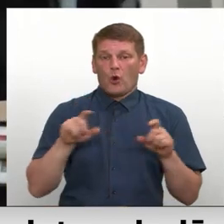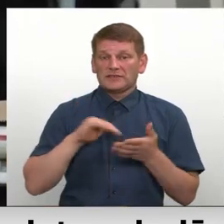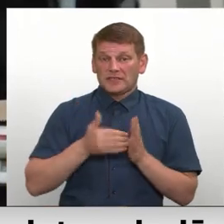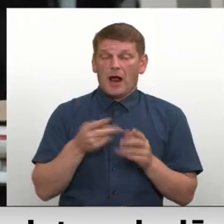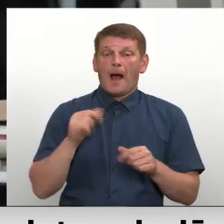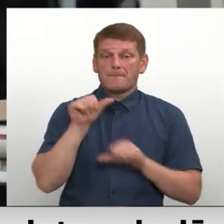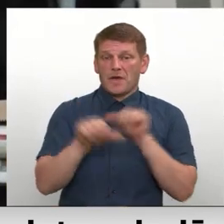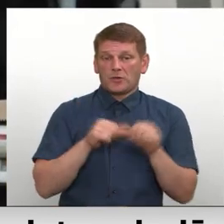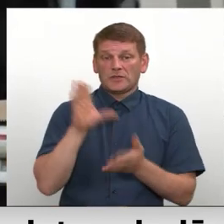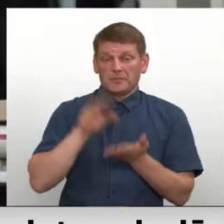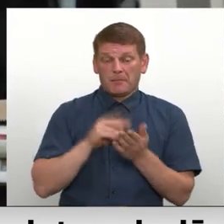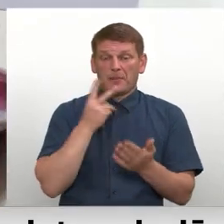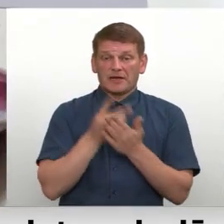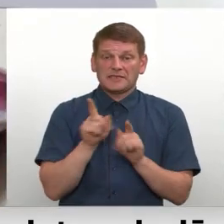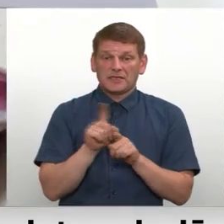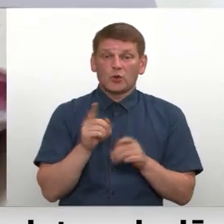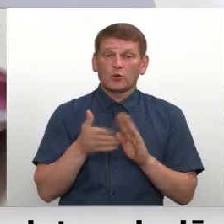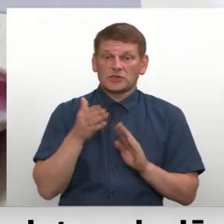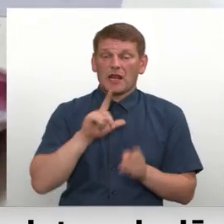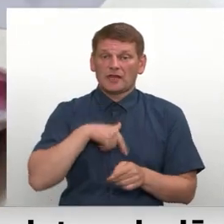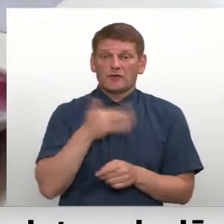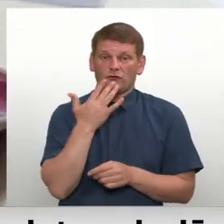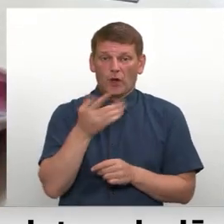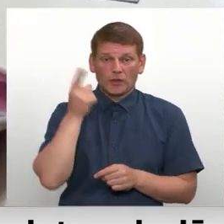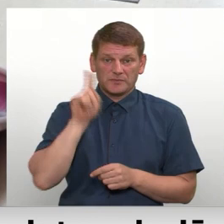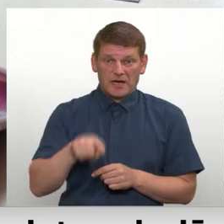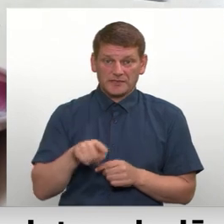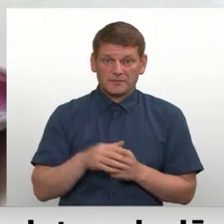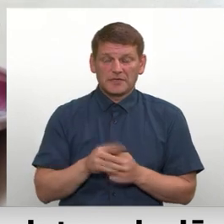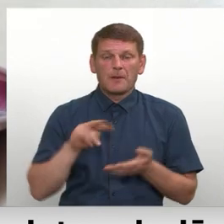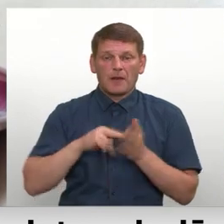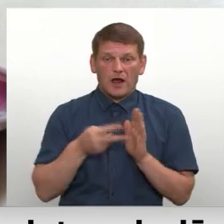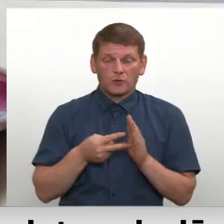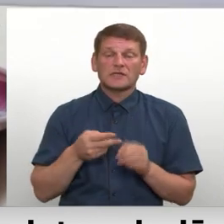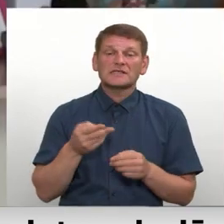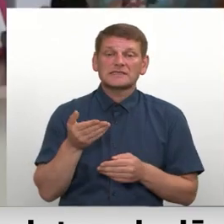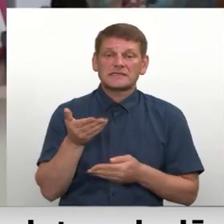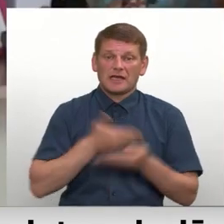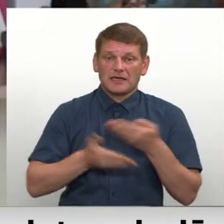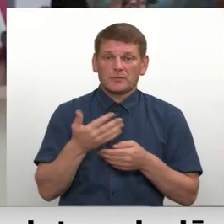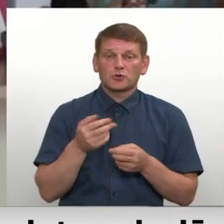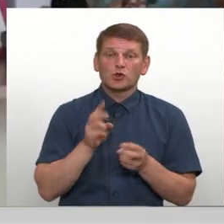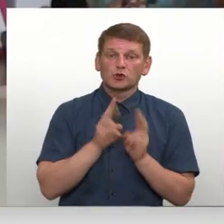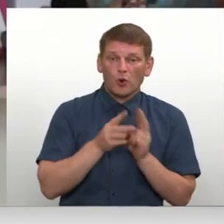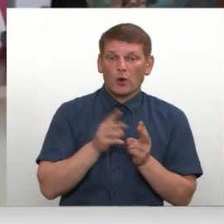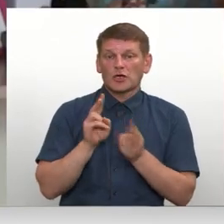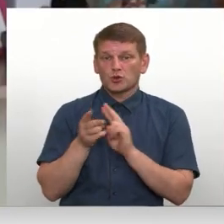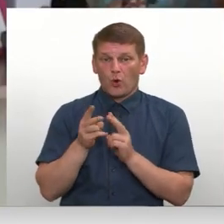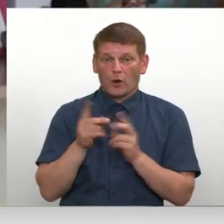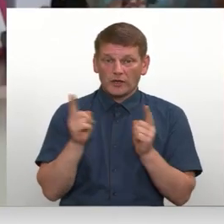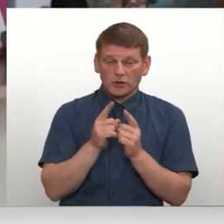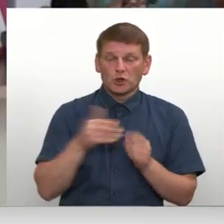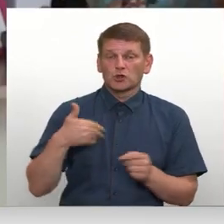apmainoties pieredzēm paredzēts arī uzlabot latviešu valodas prasmes. Plānota sadarbība. Skolotais skolotais,